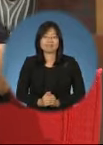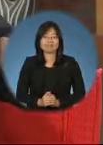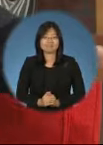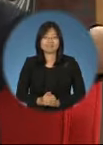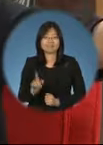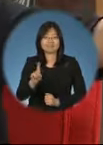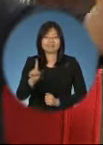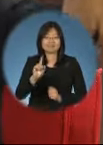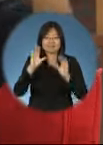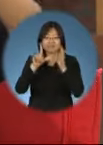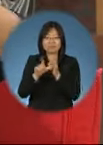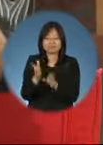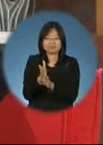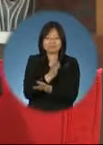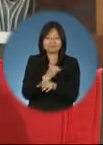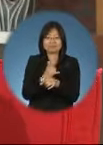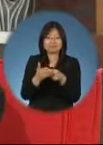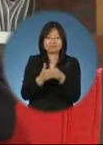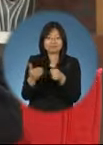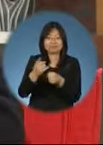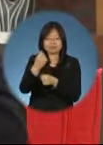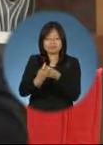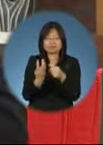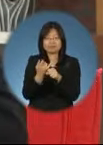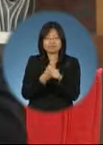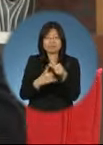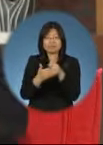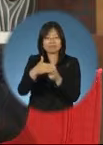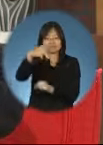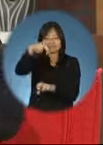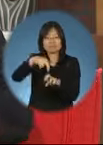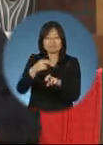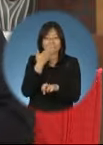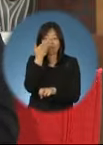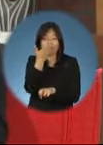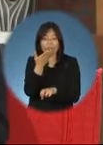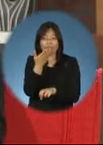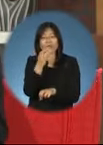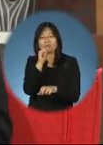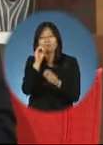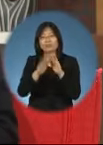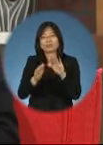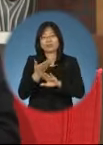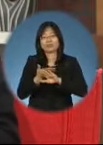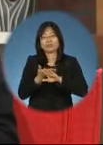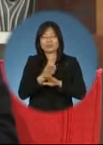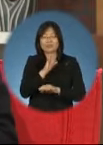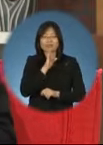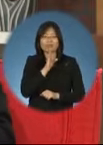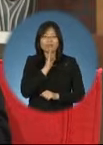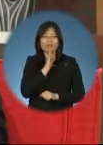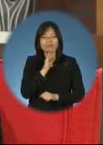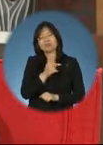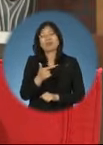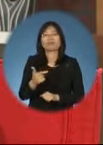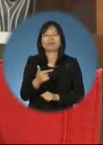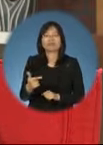뭐 어려서부터 해서 몇십 년을 해야 뭐 무대에 서 절대 그게 아니에요. 예. 정말